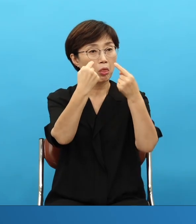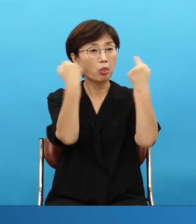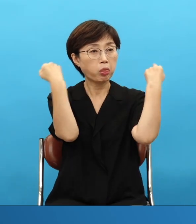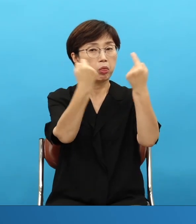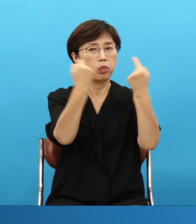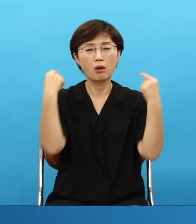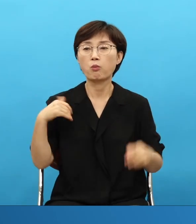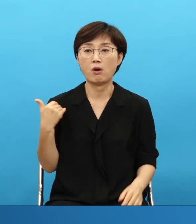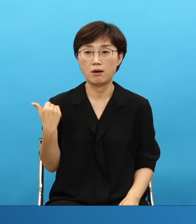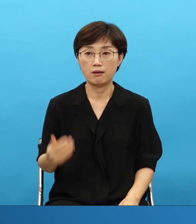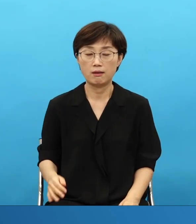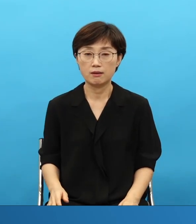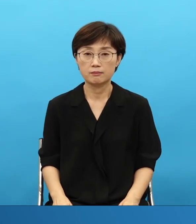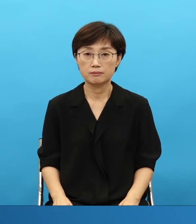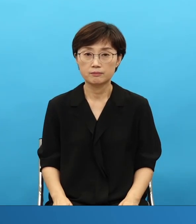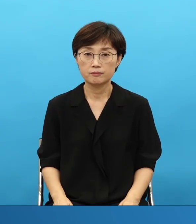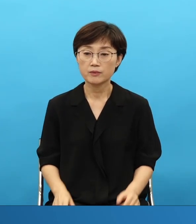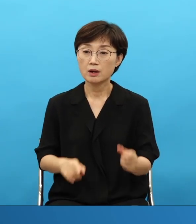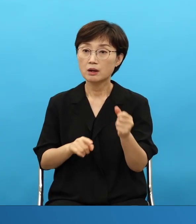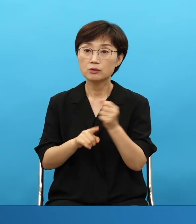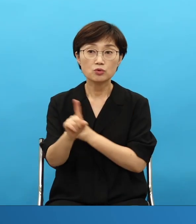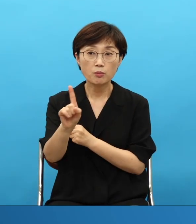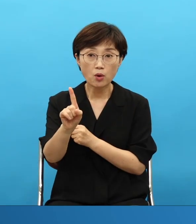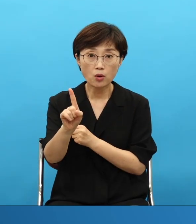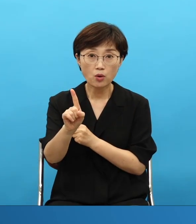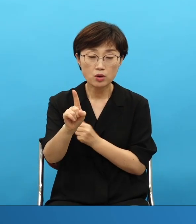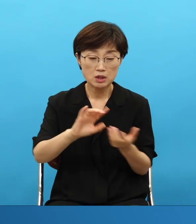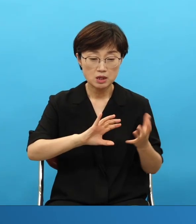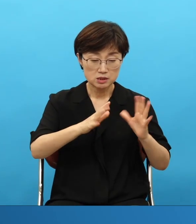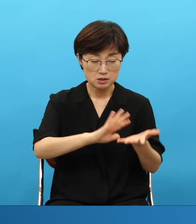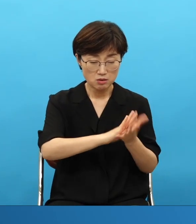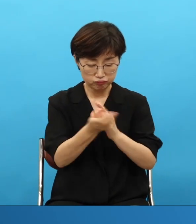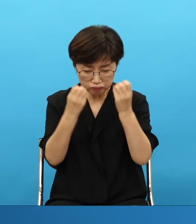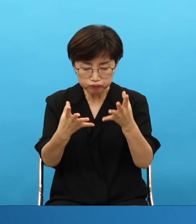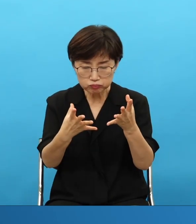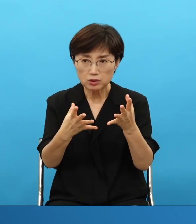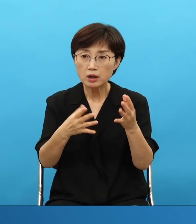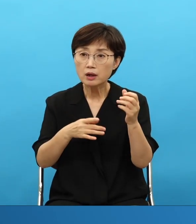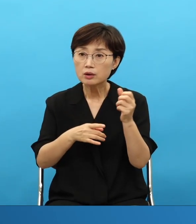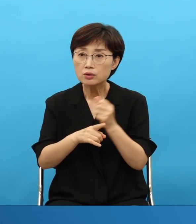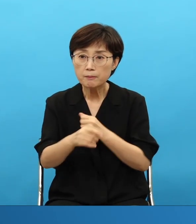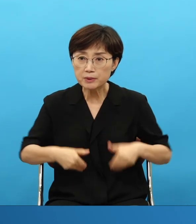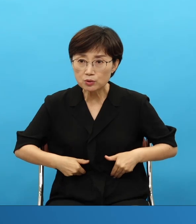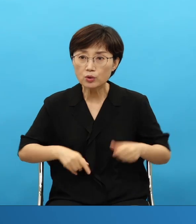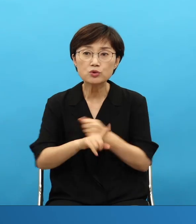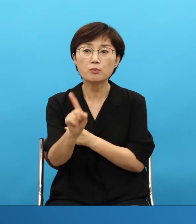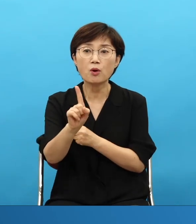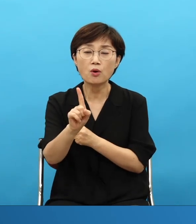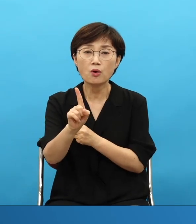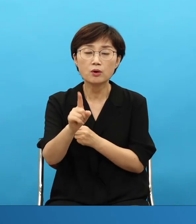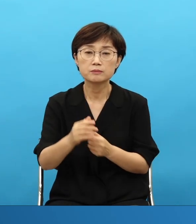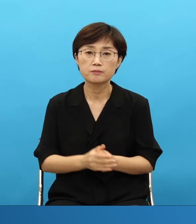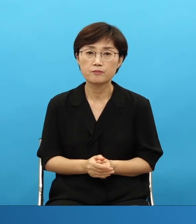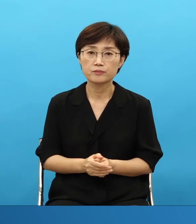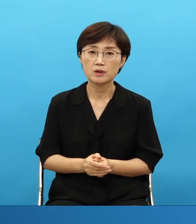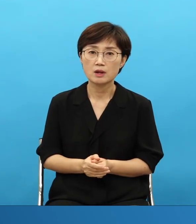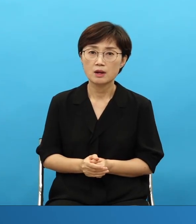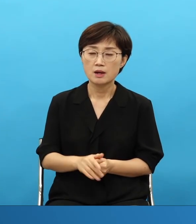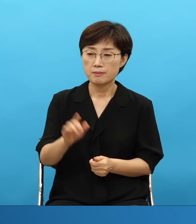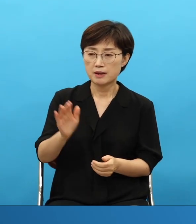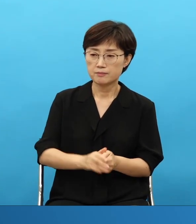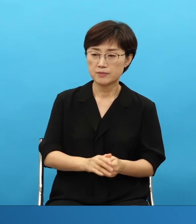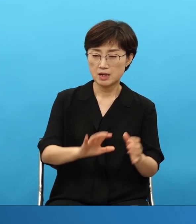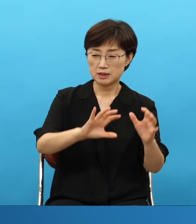it comes. 그 이유는 간단합니다. The reason is simple. 강대국 대열에 있는